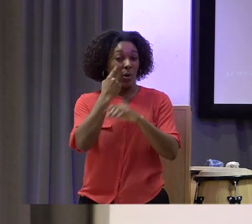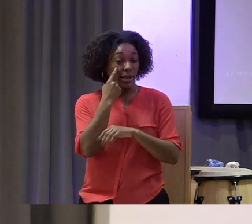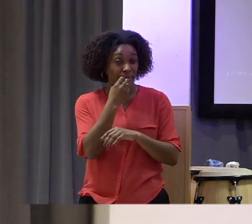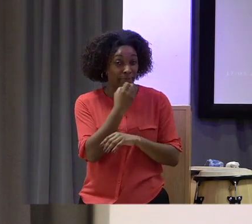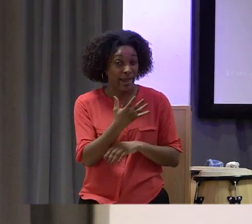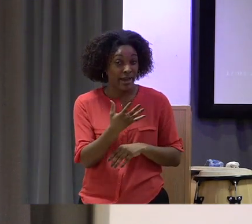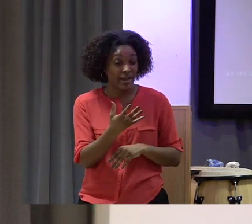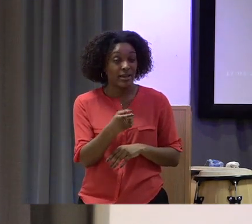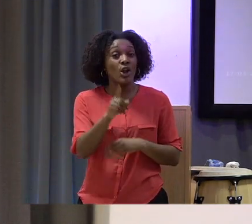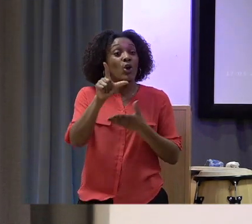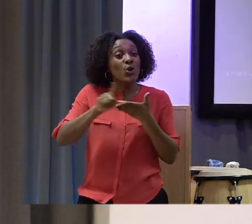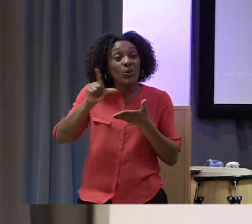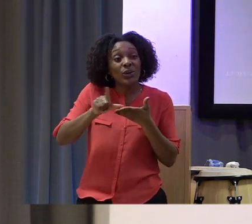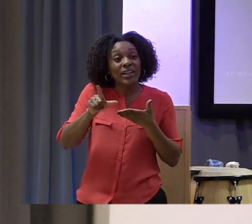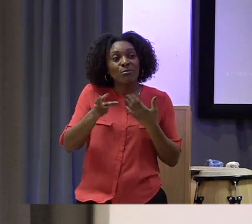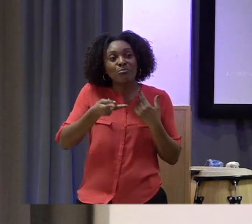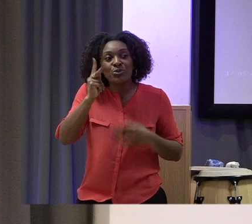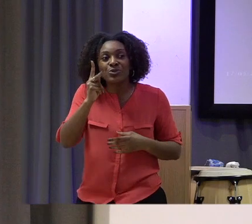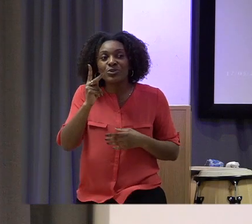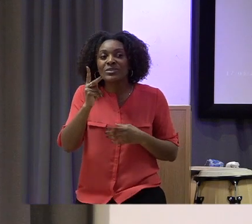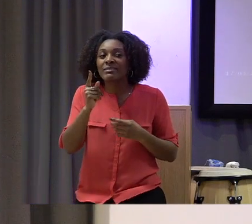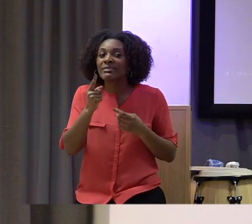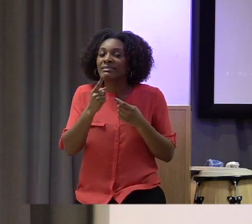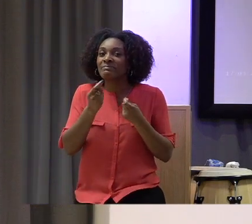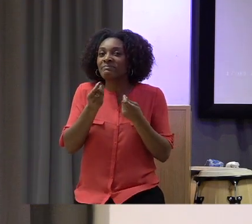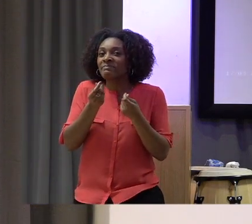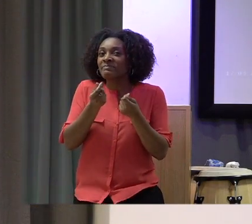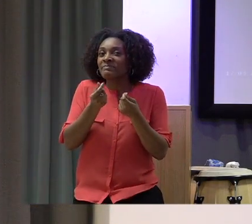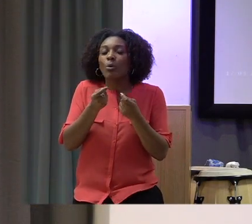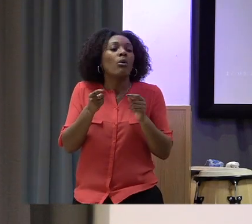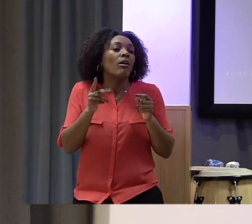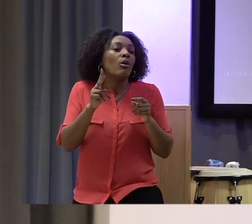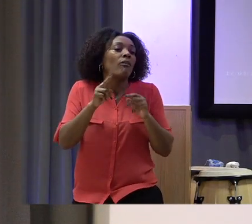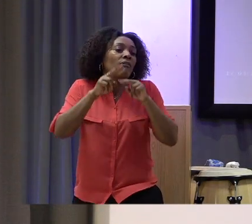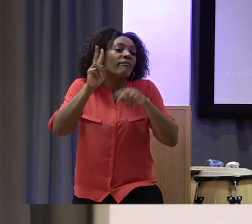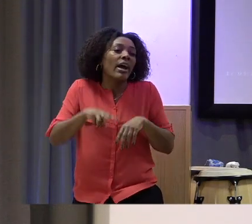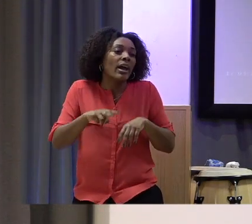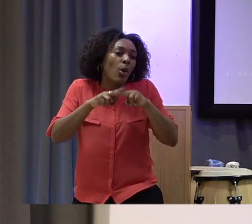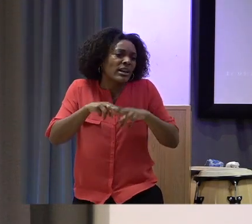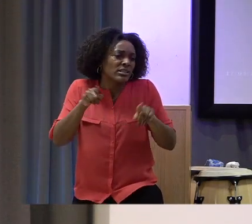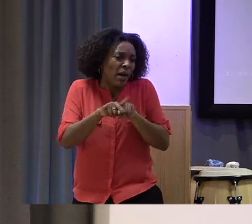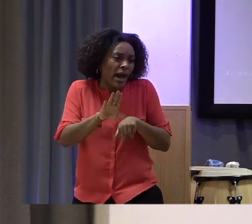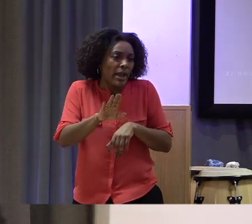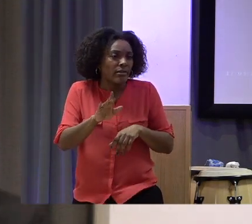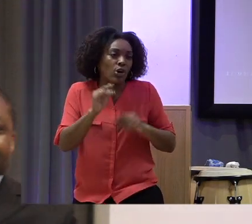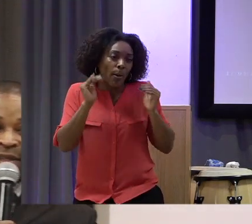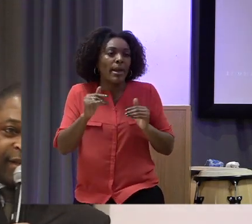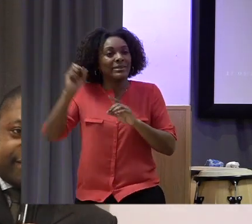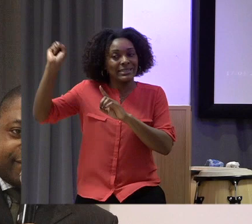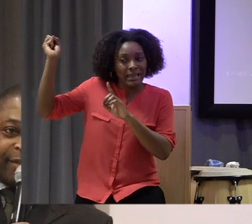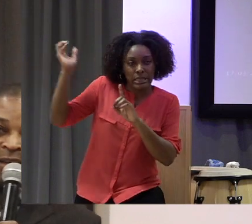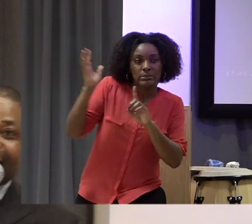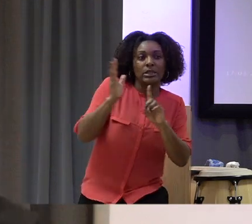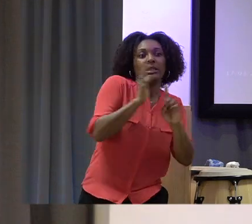Ce que nous voyons, c'est que Luc est un peu plus dans la nuance, mais le fond est le même. C'est quand même l'Esprit